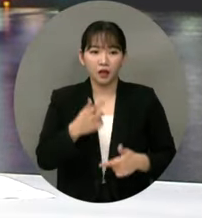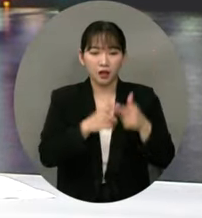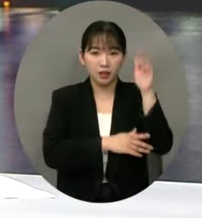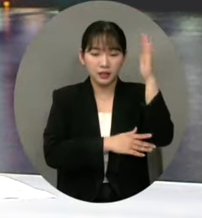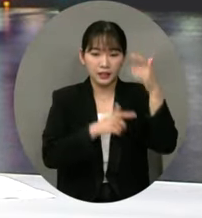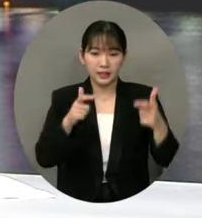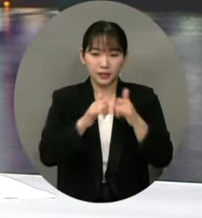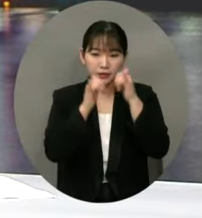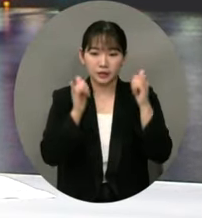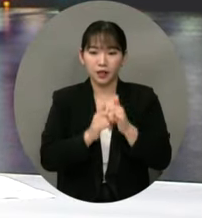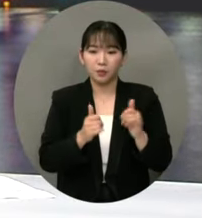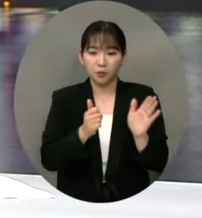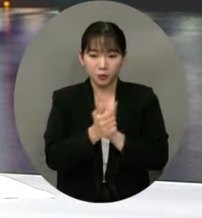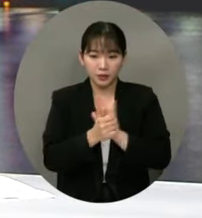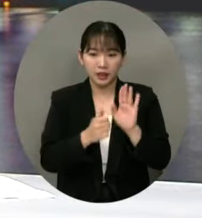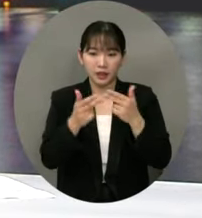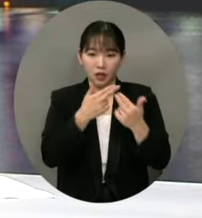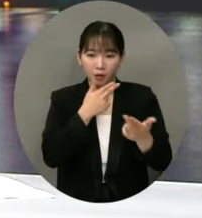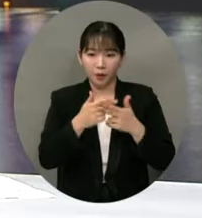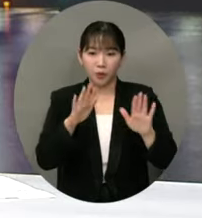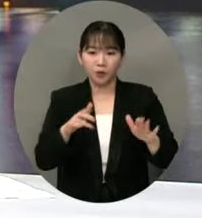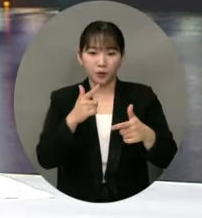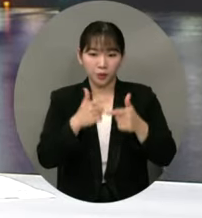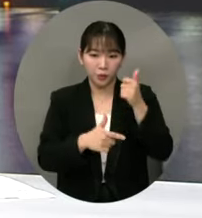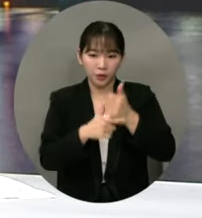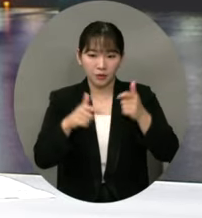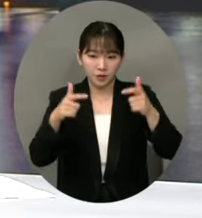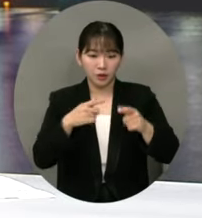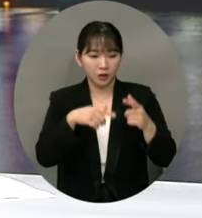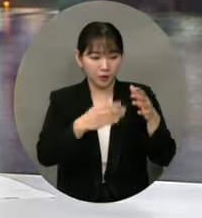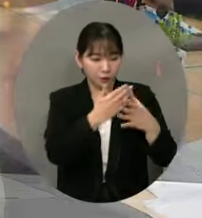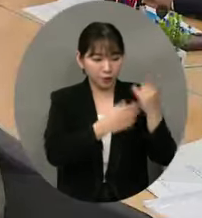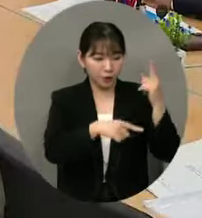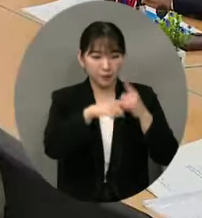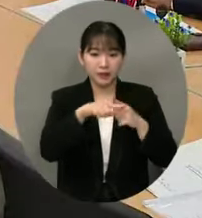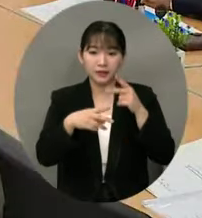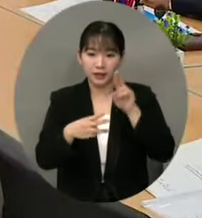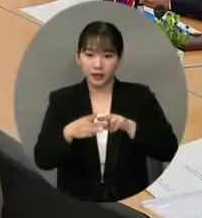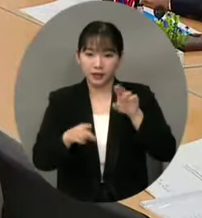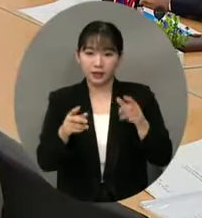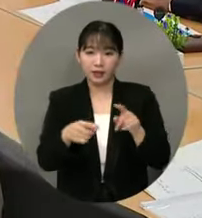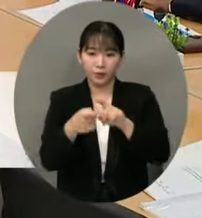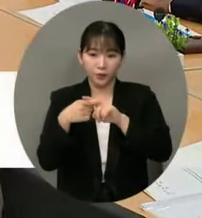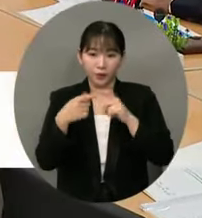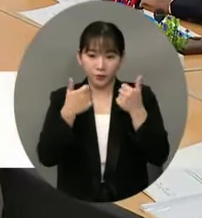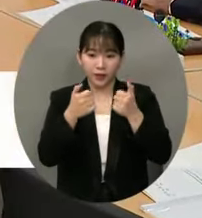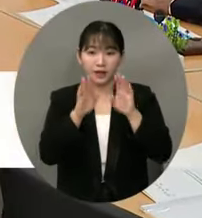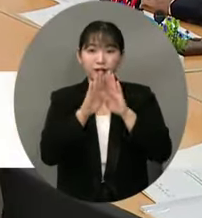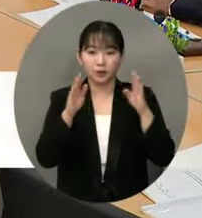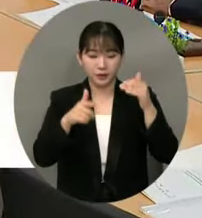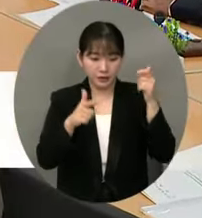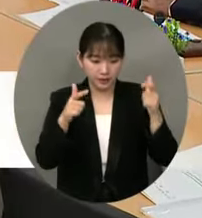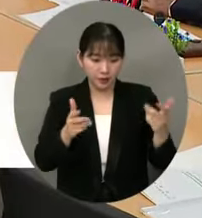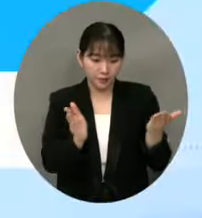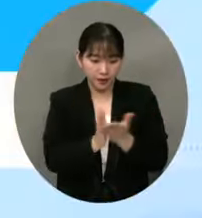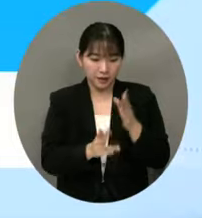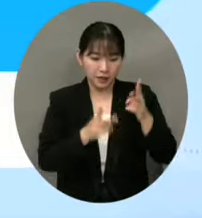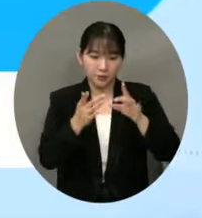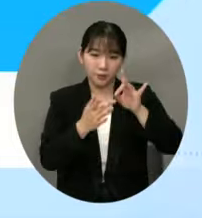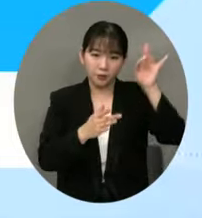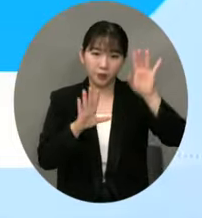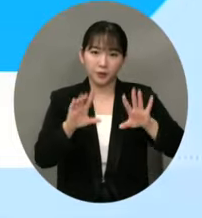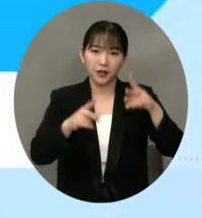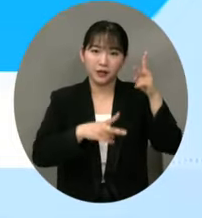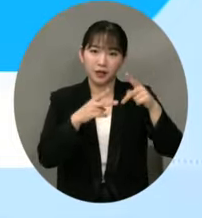목포시 지역사회보장협의체가 오늘 호남권 통일플러스센터에서 연합회의를 열고 지역특화사업을 선정하는 등